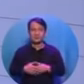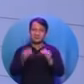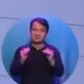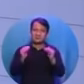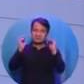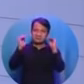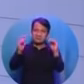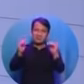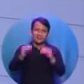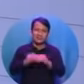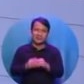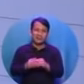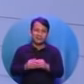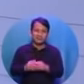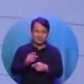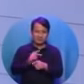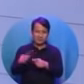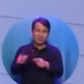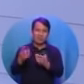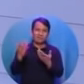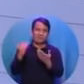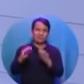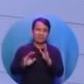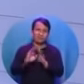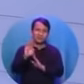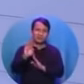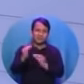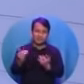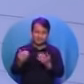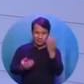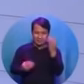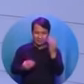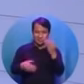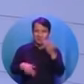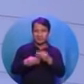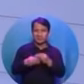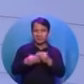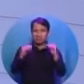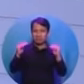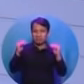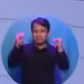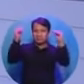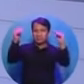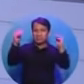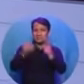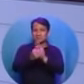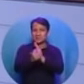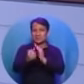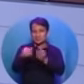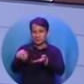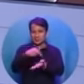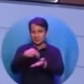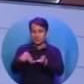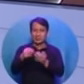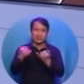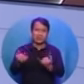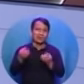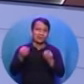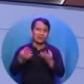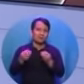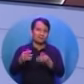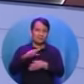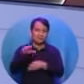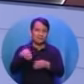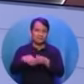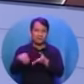tayo. To the max. What can I say? Kundi, saludo po ako sa